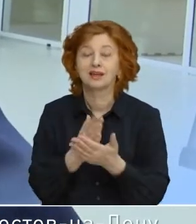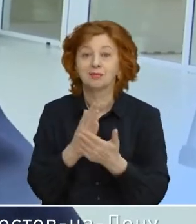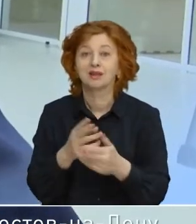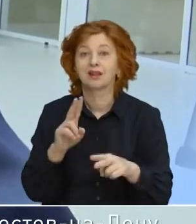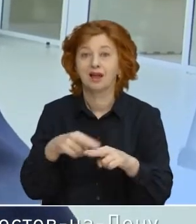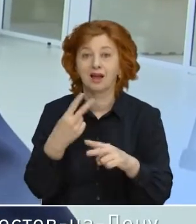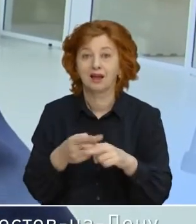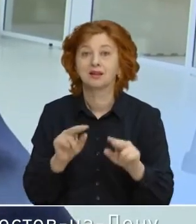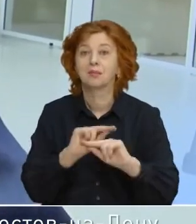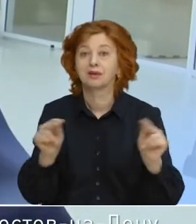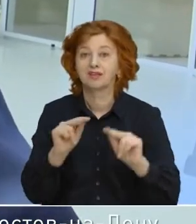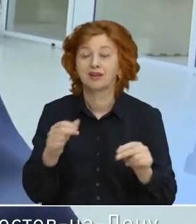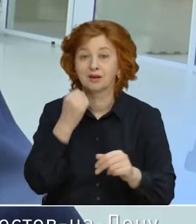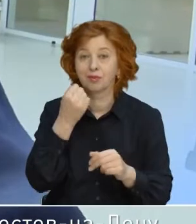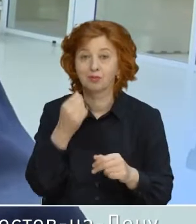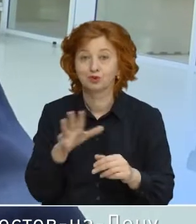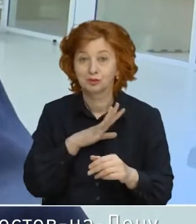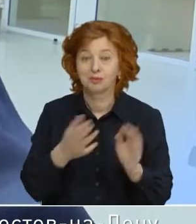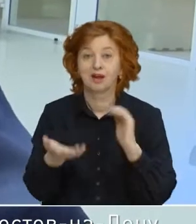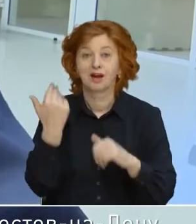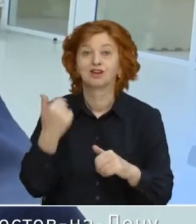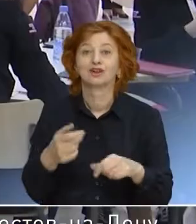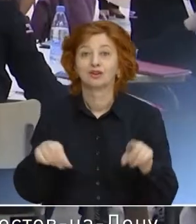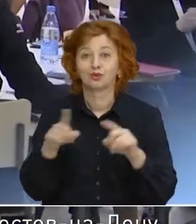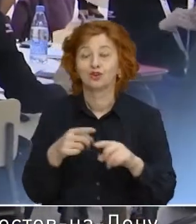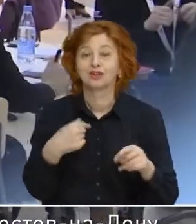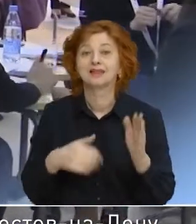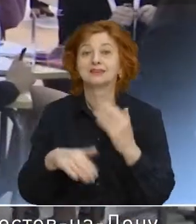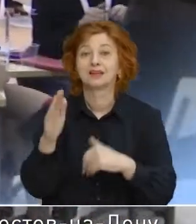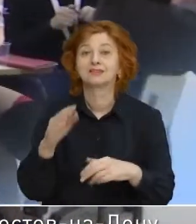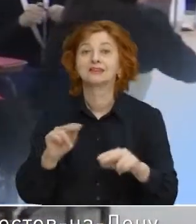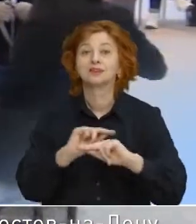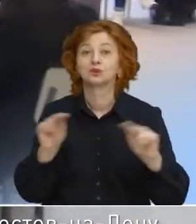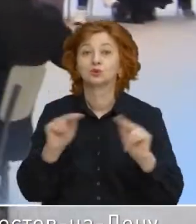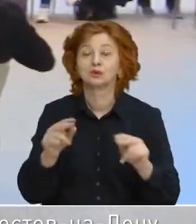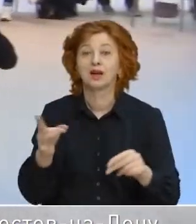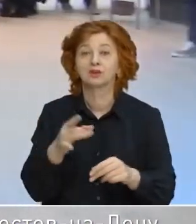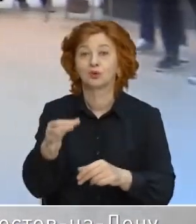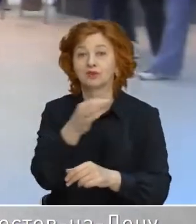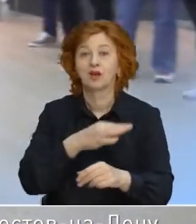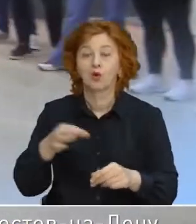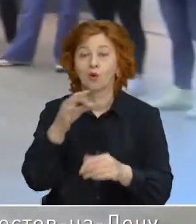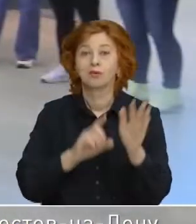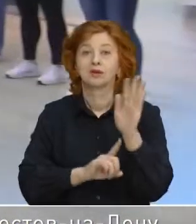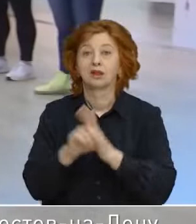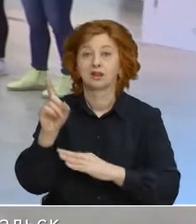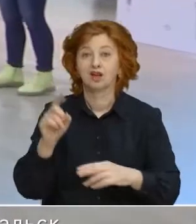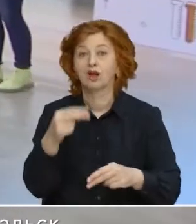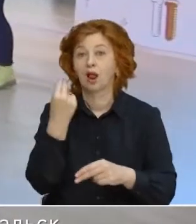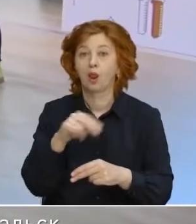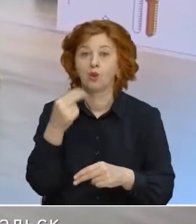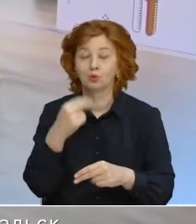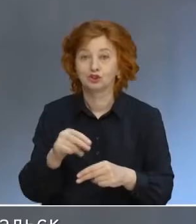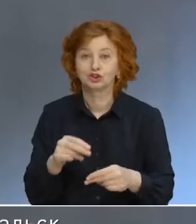меня бабушка преподаватель, да, и все это вот то, что я впитал с самого детства. Студенты Ростовской области вошли в пятерку лучших по